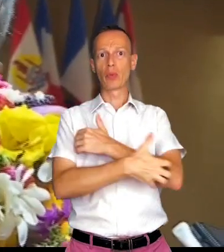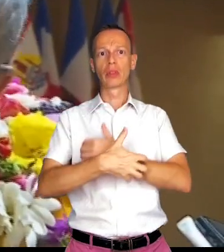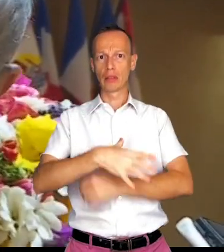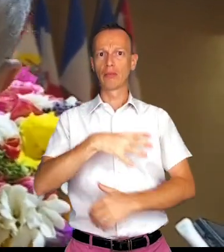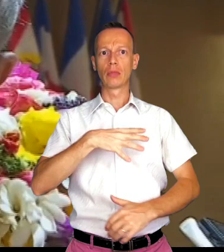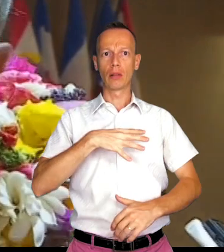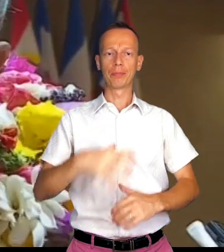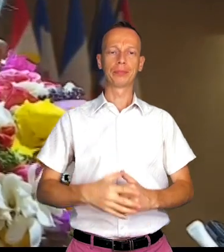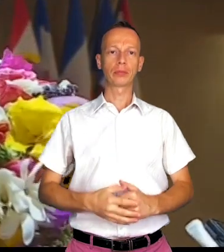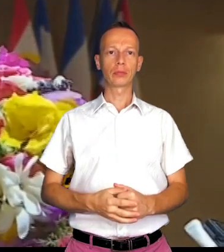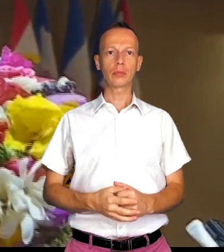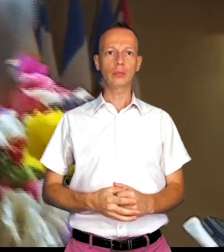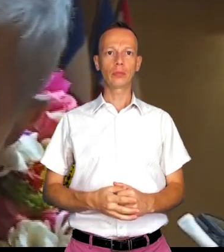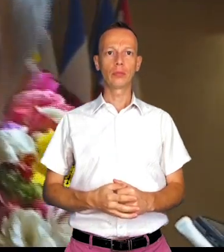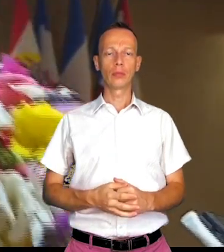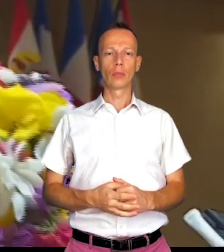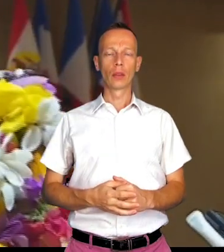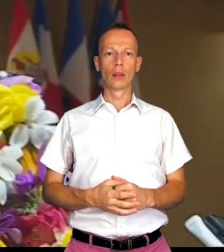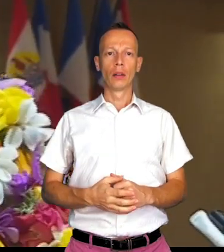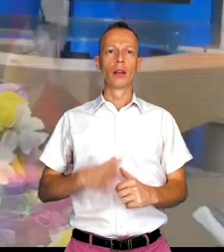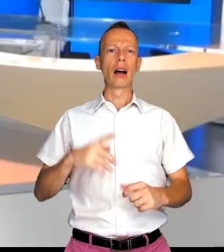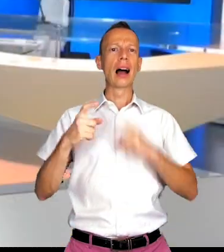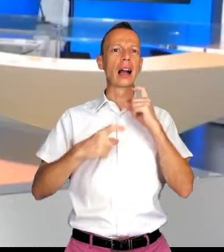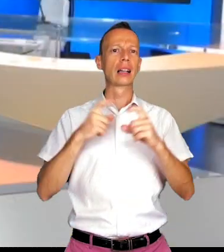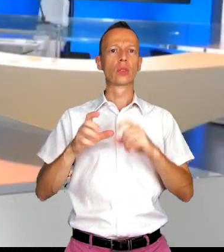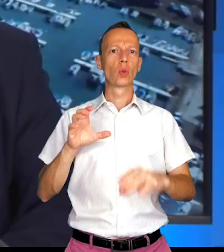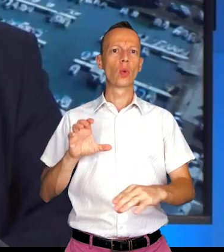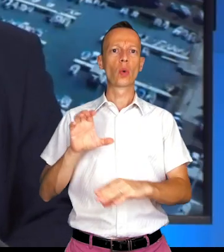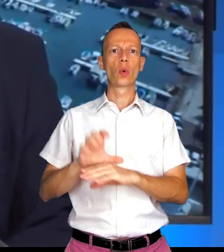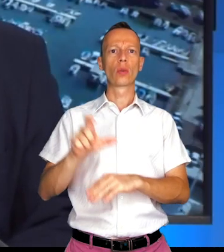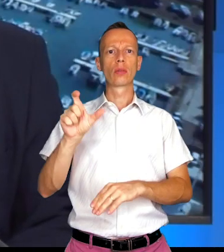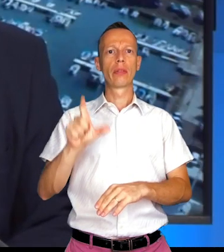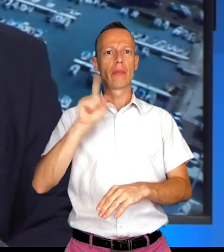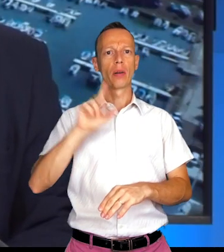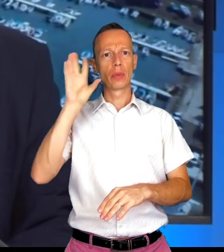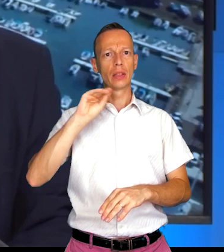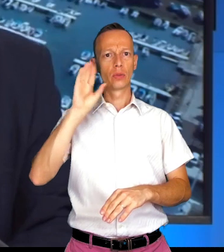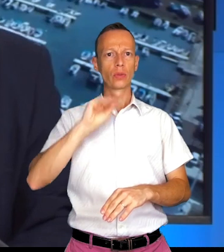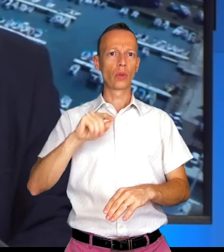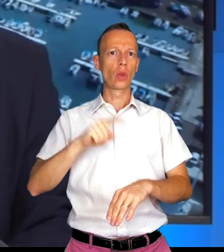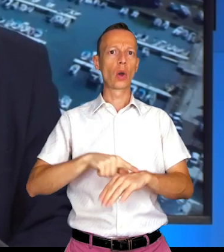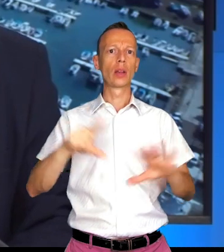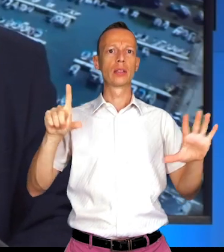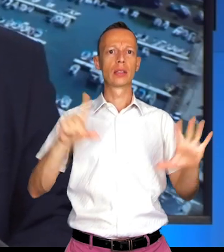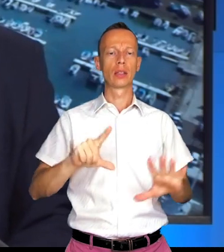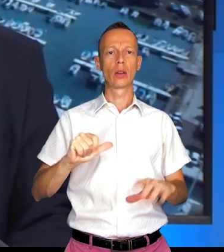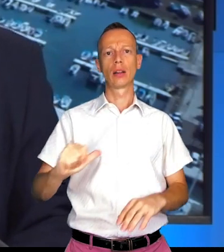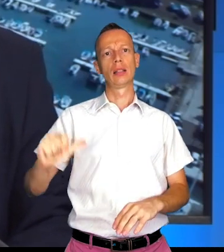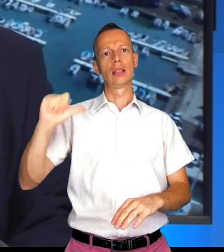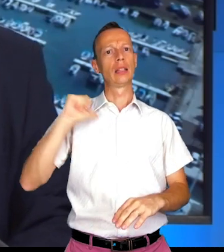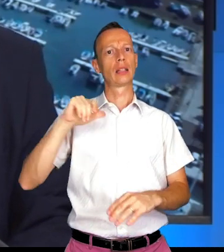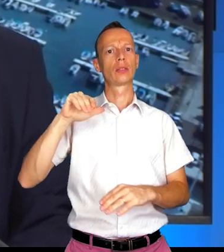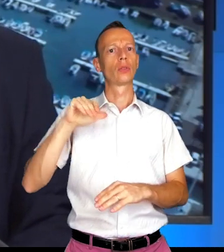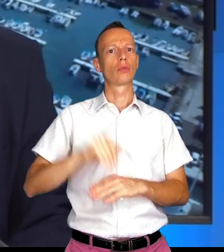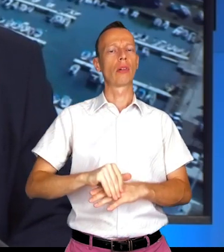pauvreté ici en Polynésie existe. Cette agression d'une étudiante vers 19h hier,